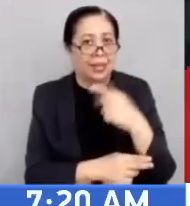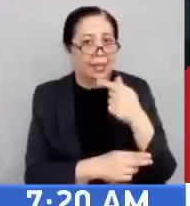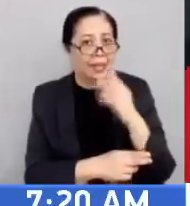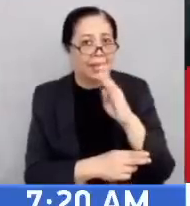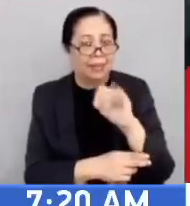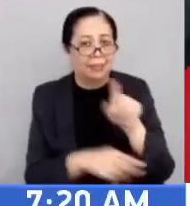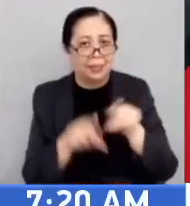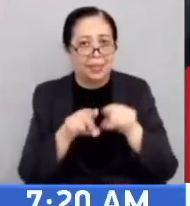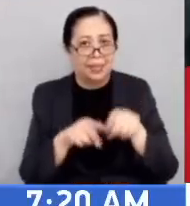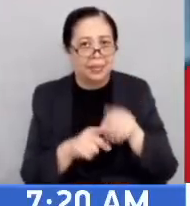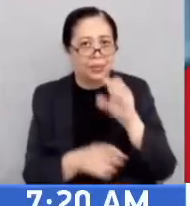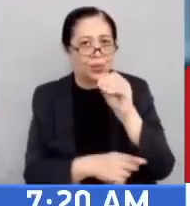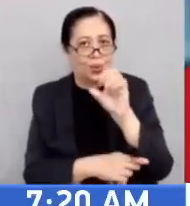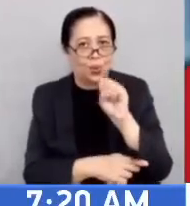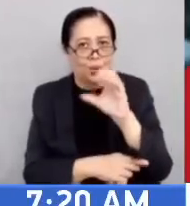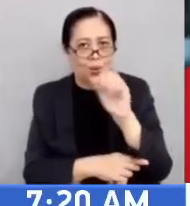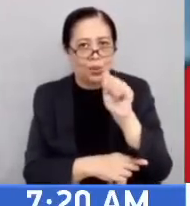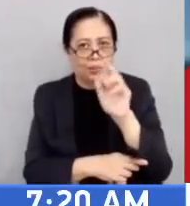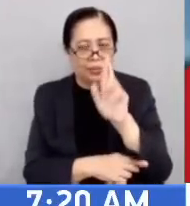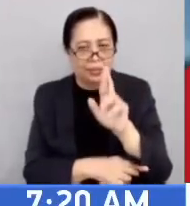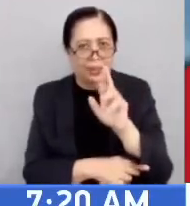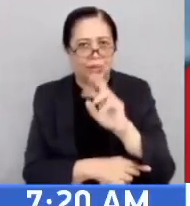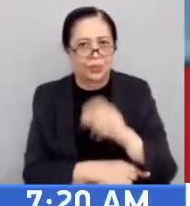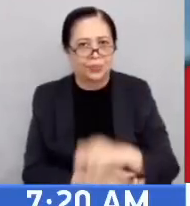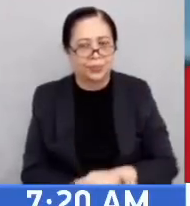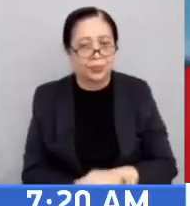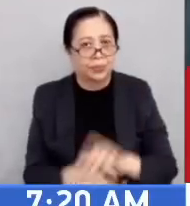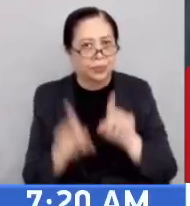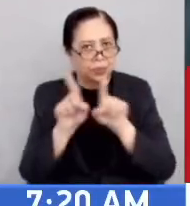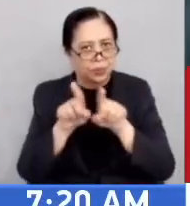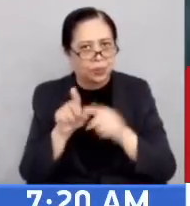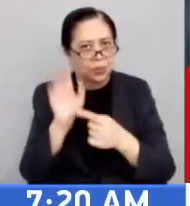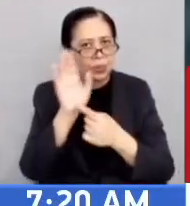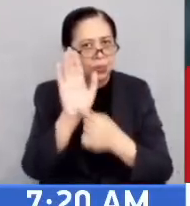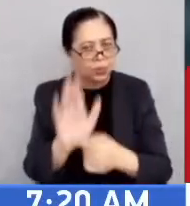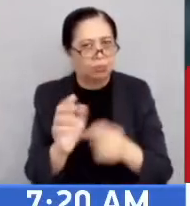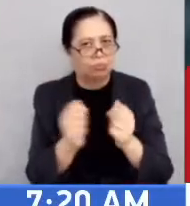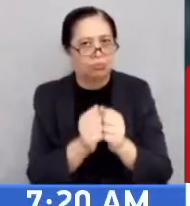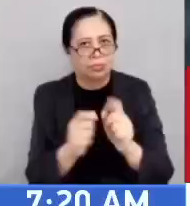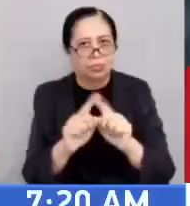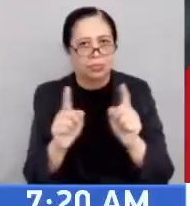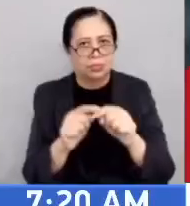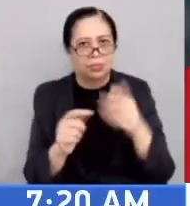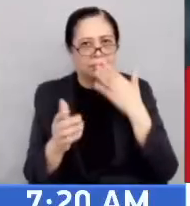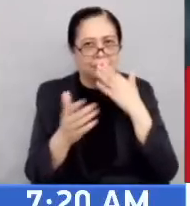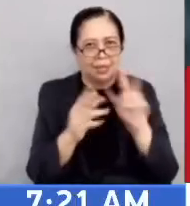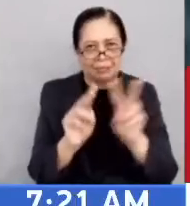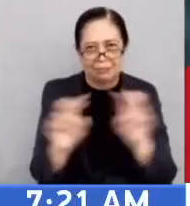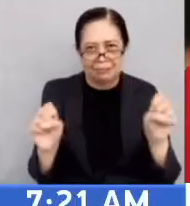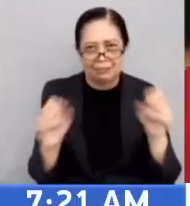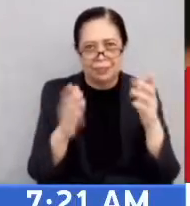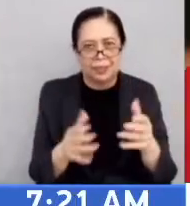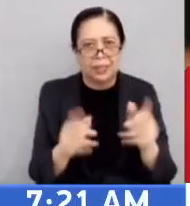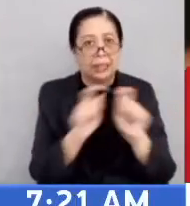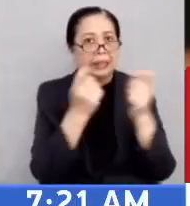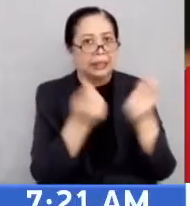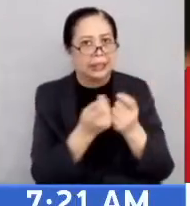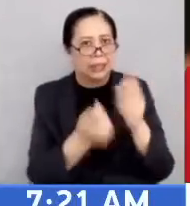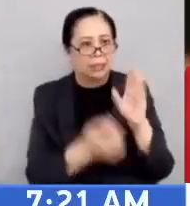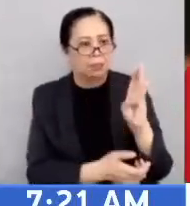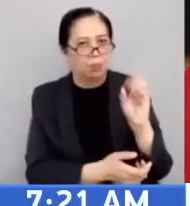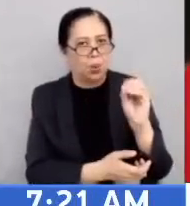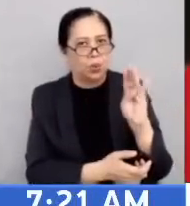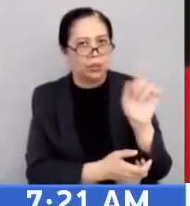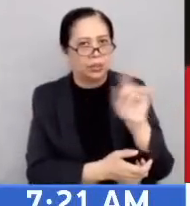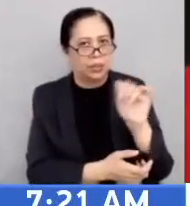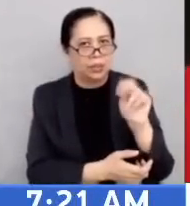Robinson. Isa rin sa inabangan ang stellar cast ng mga kontrabida, ang Team Bosenia sakay ng kanilang